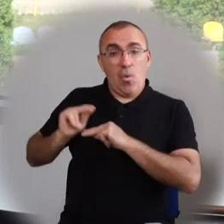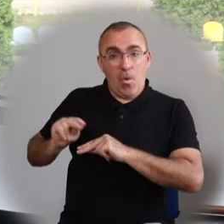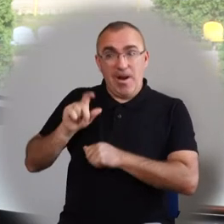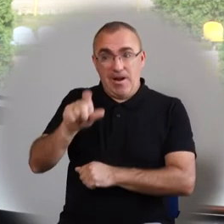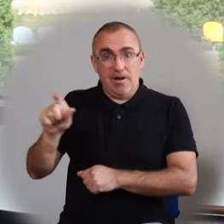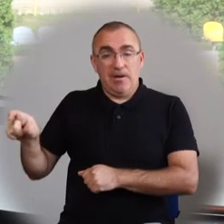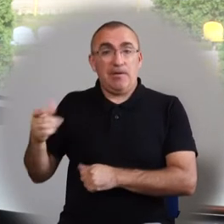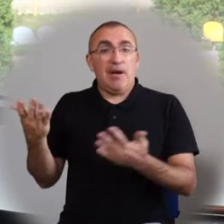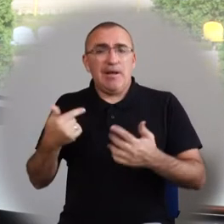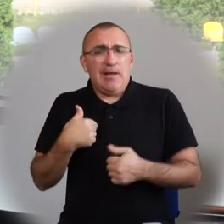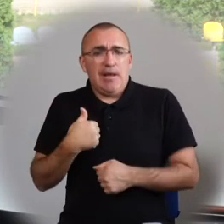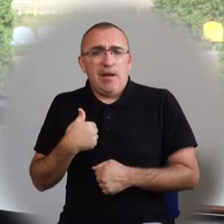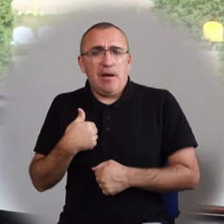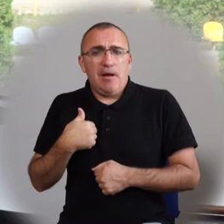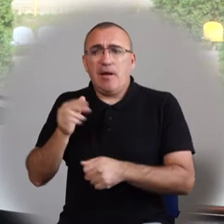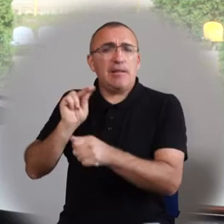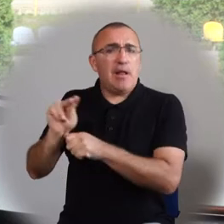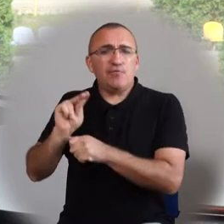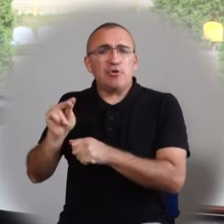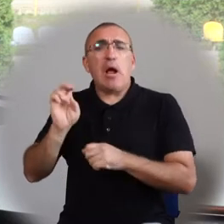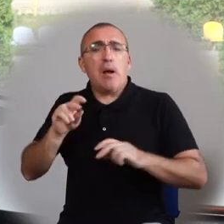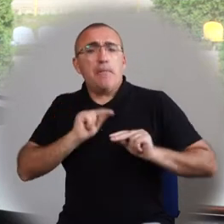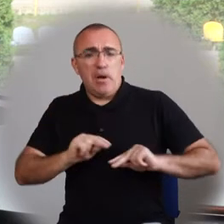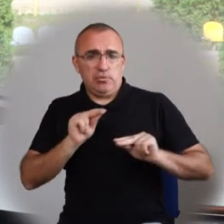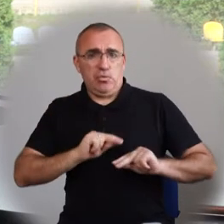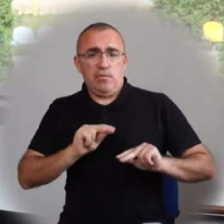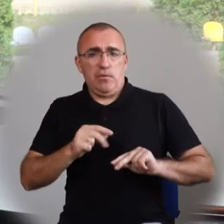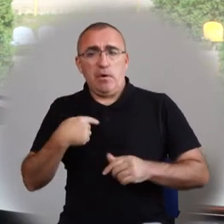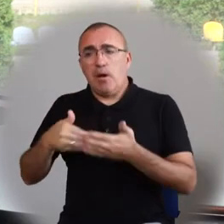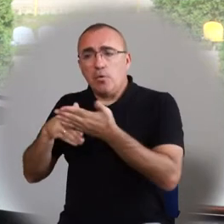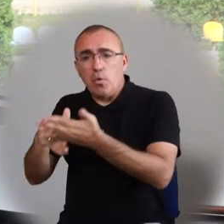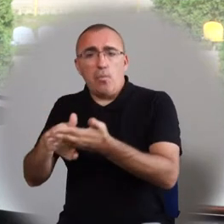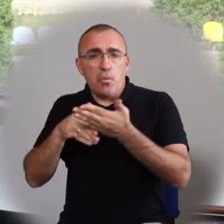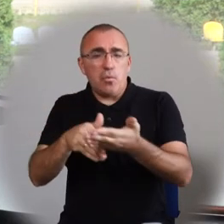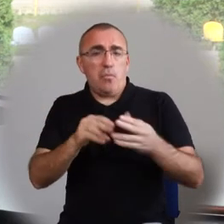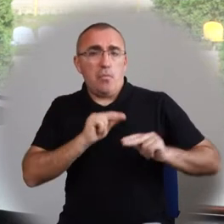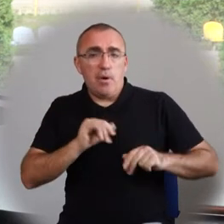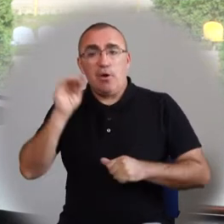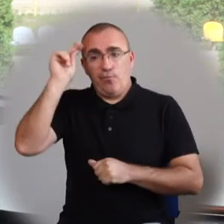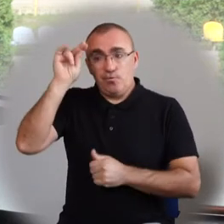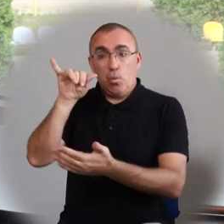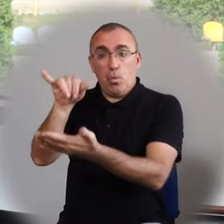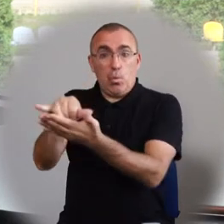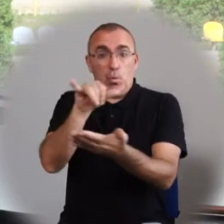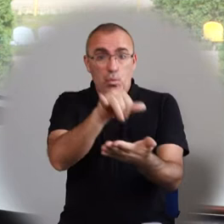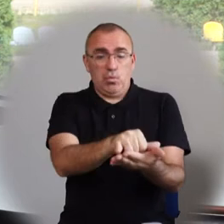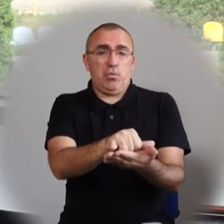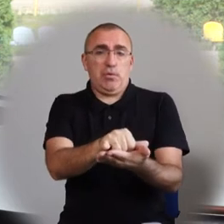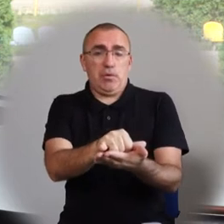колегам, яких я не вчив, як працювати, я допомагав працювати і вчився у